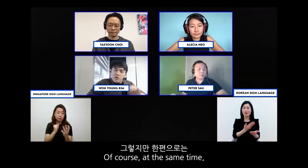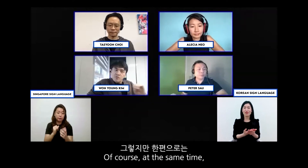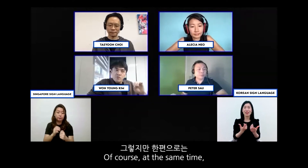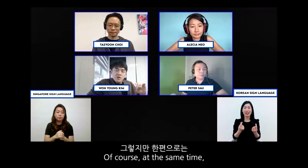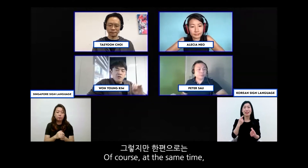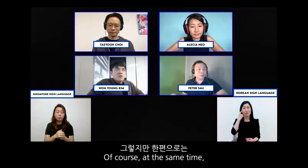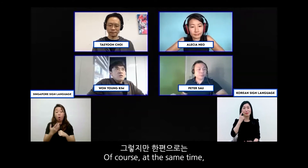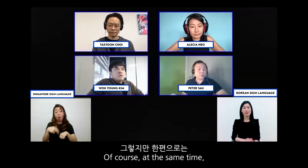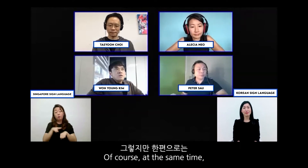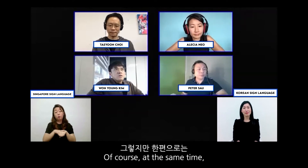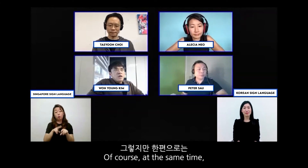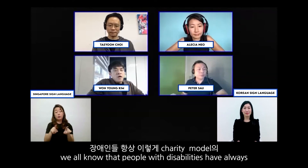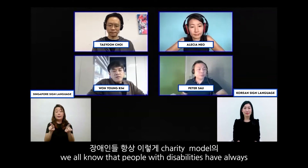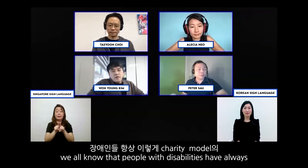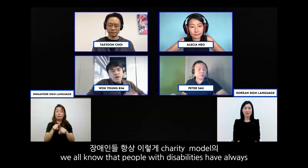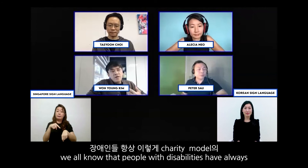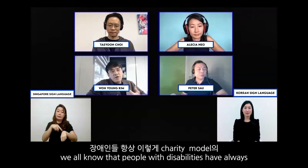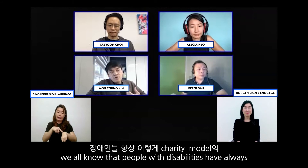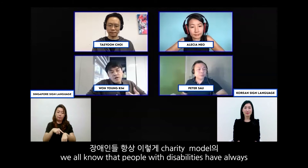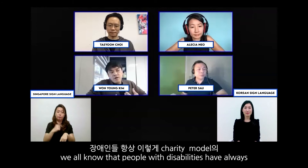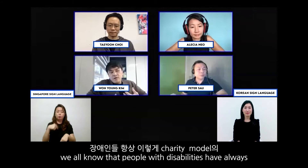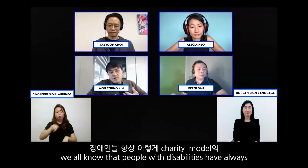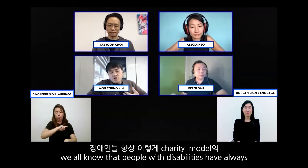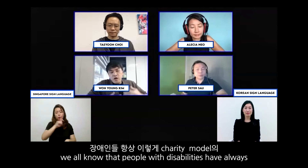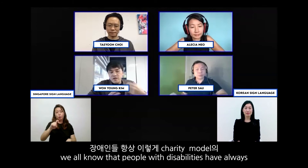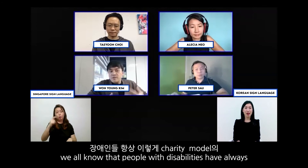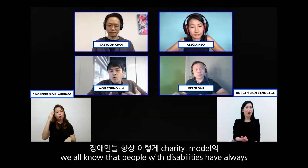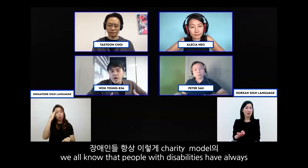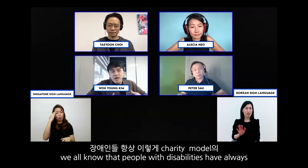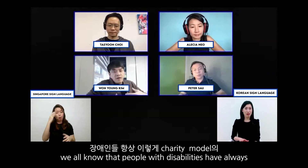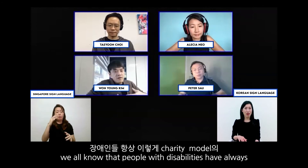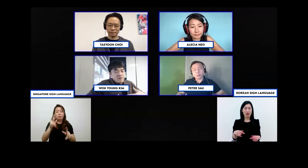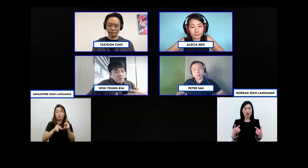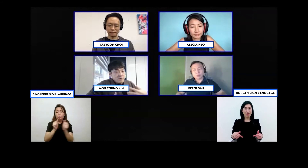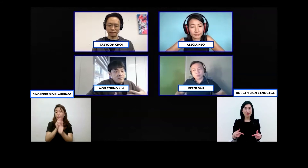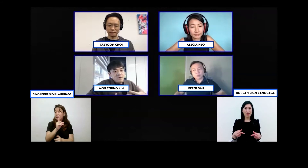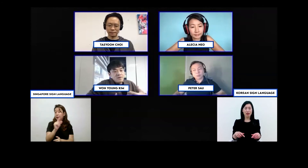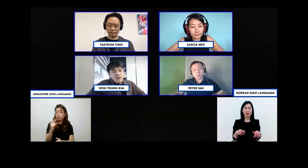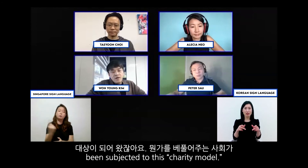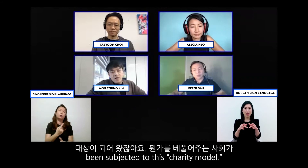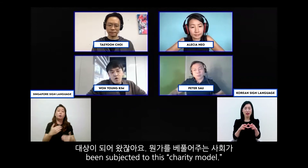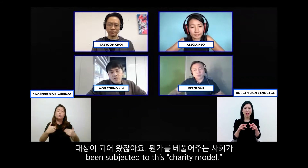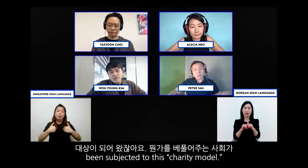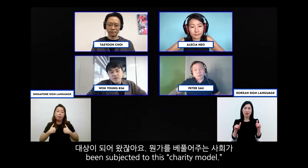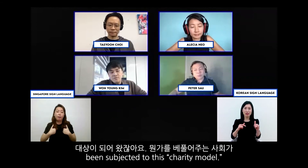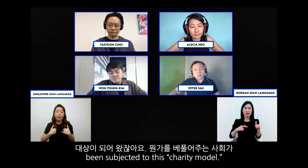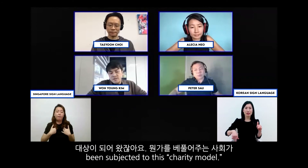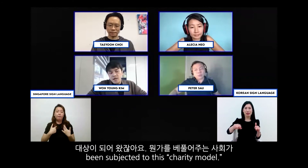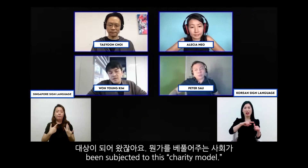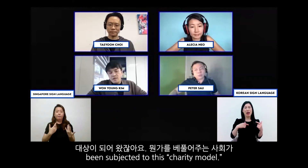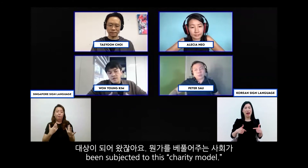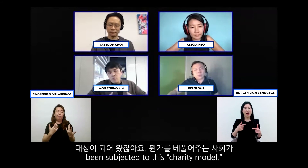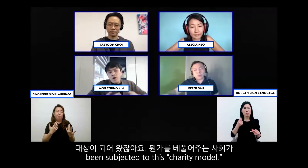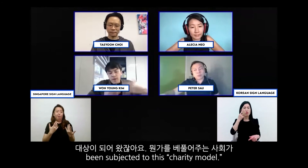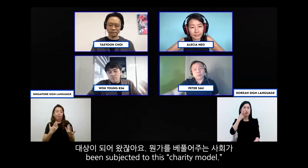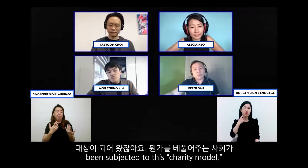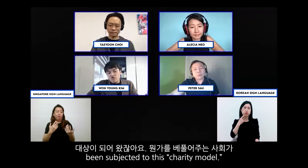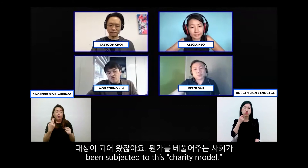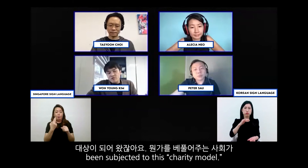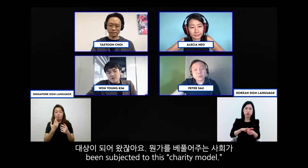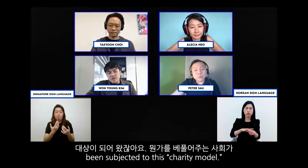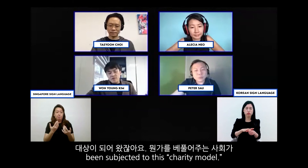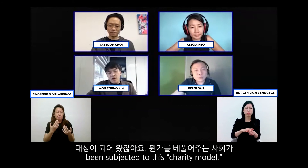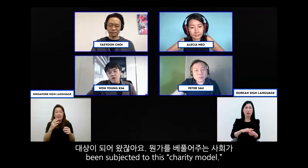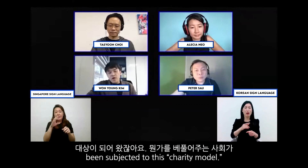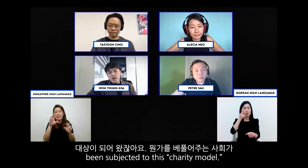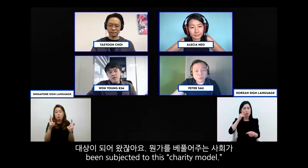그렇지만 한편으로는 장애인들은 항상 이렇게 체리티 모델의 그 대상이 되어 왔잖아요. 뭔가를